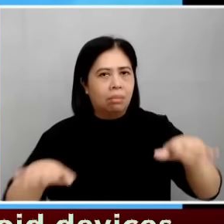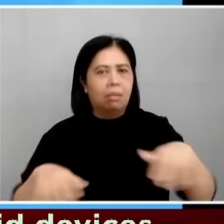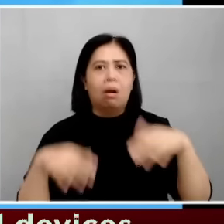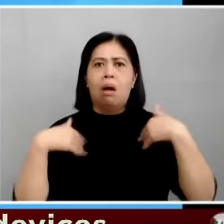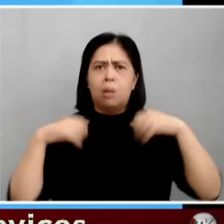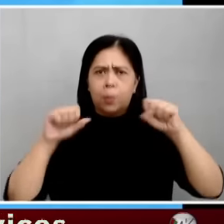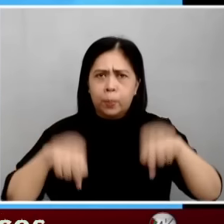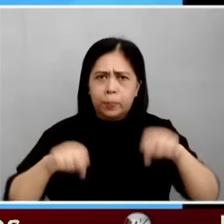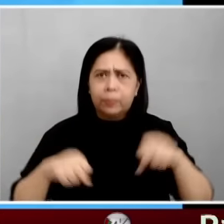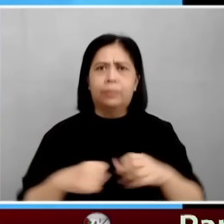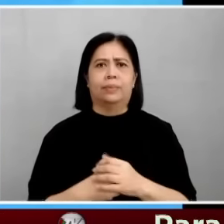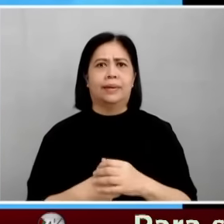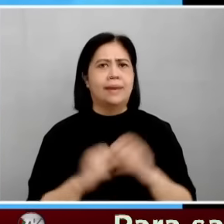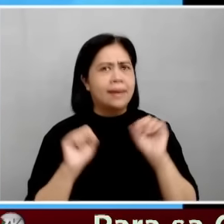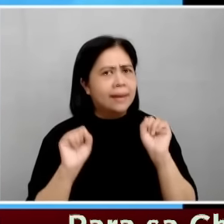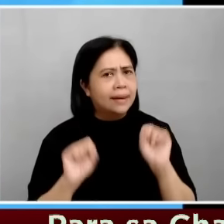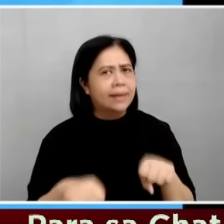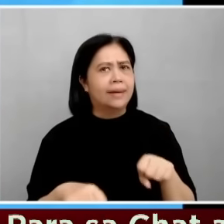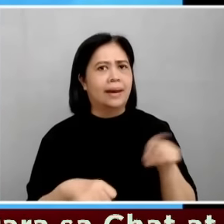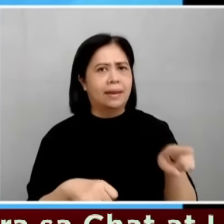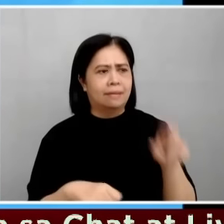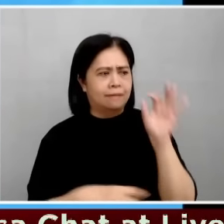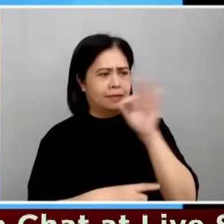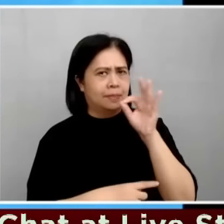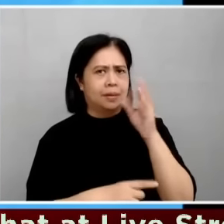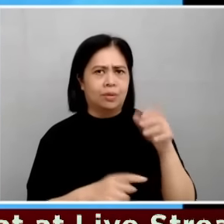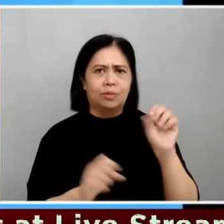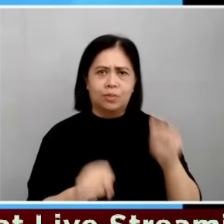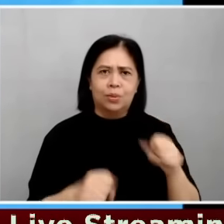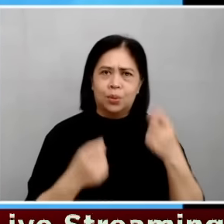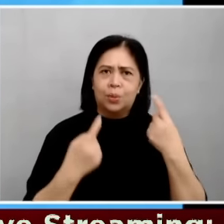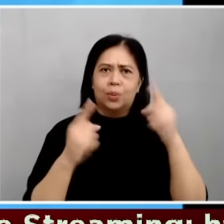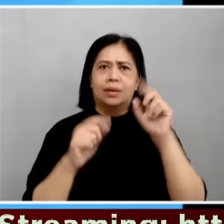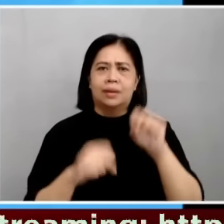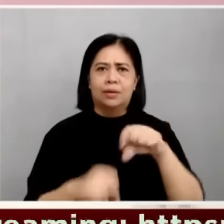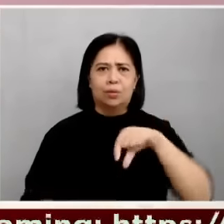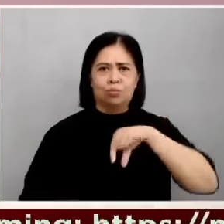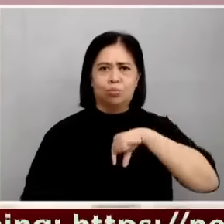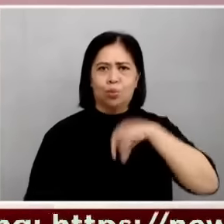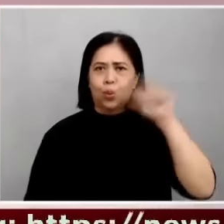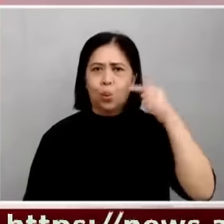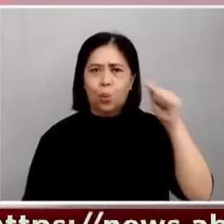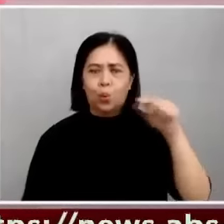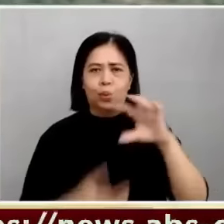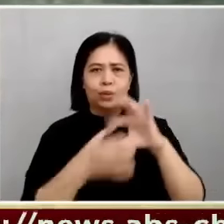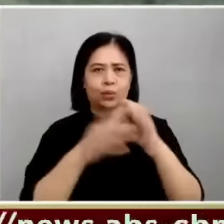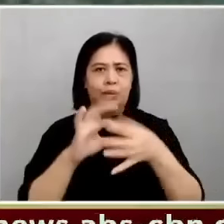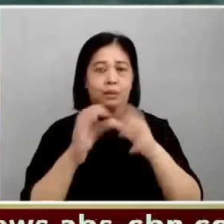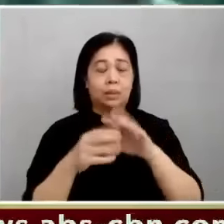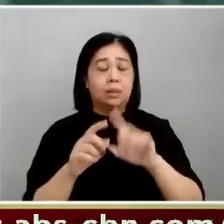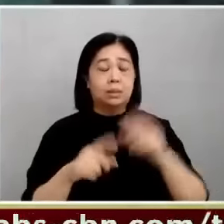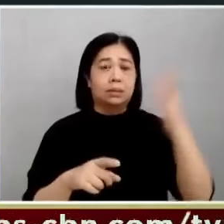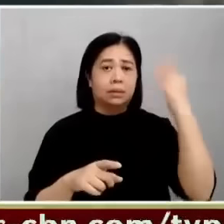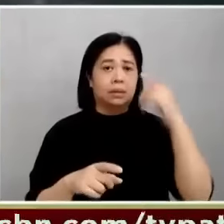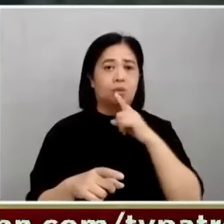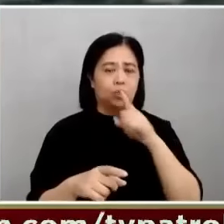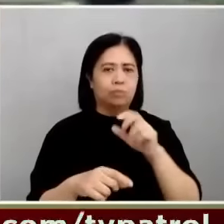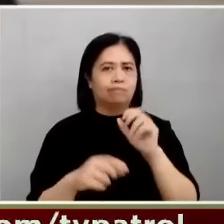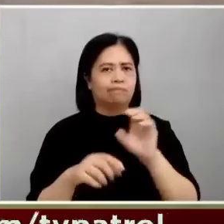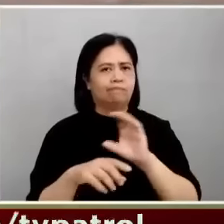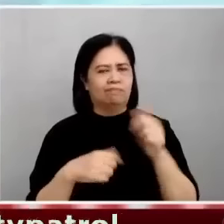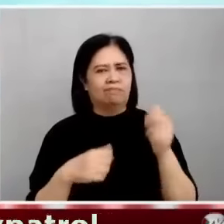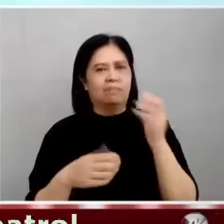pala. Kaya pala ng isang Pilipino na manalo ng gold medal sa Olympics. Pero noon pa man, pondo na sa training ang